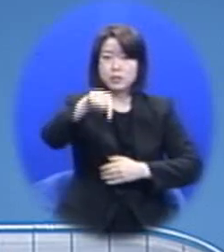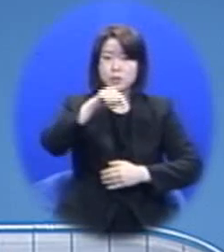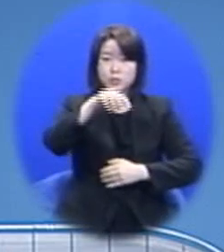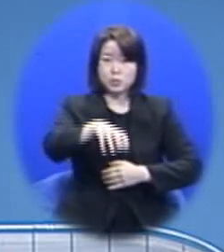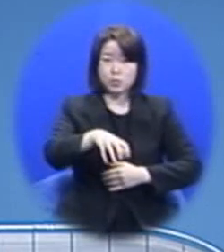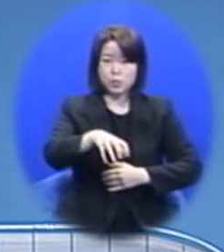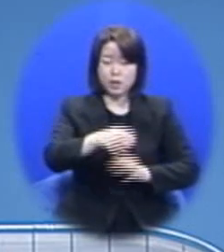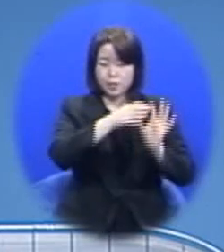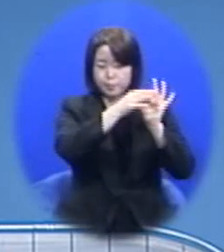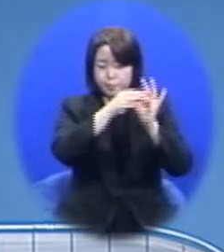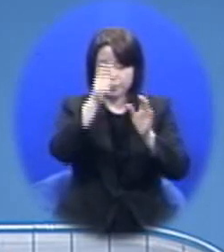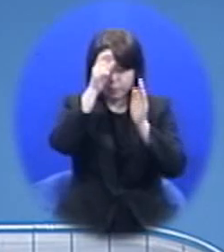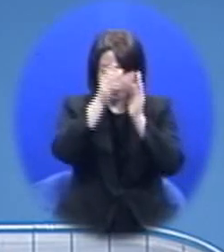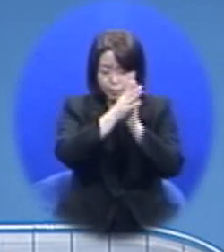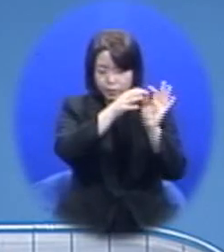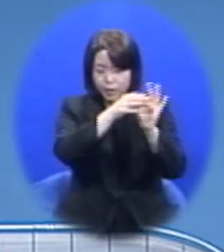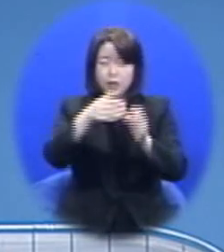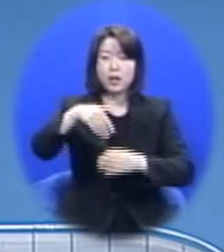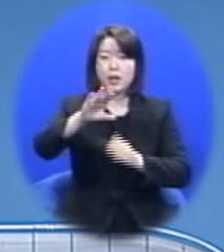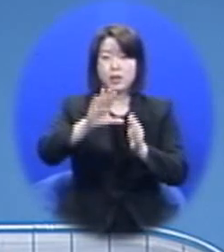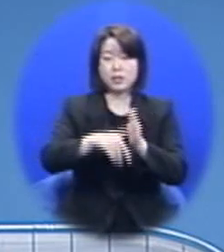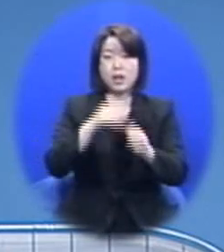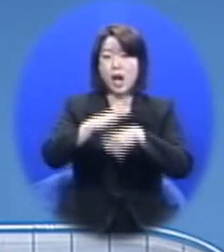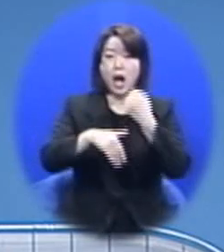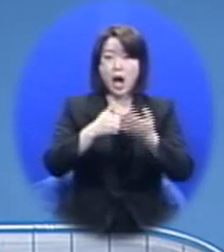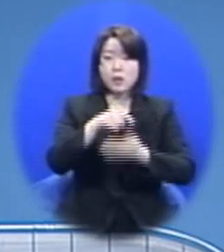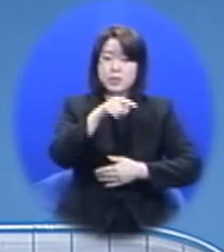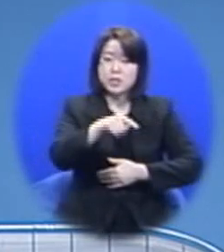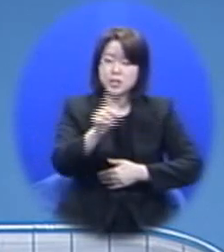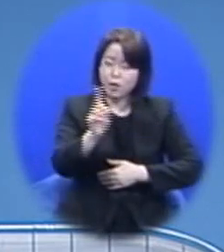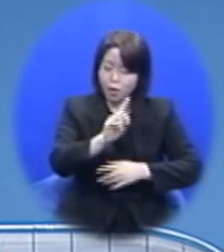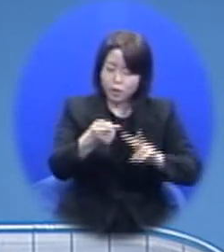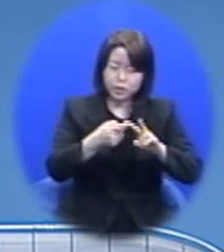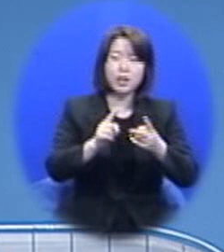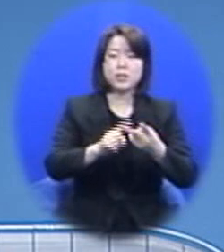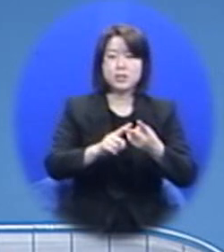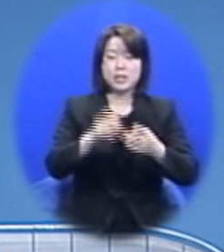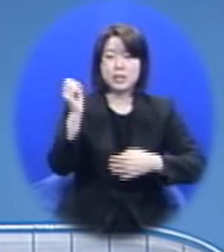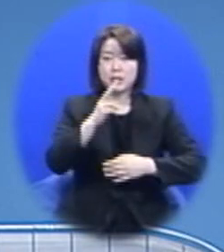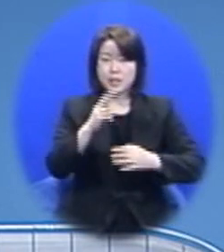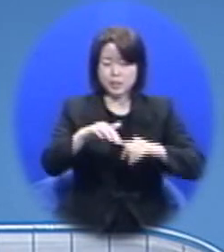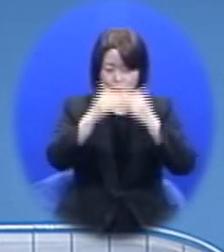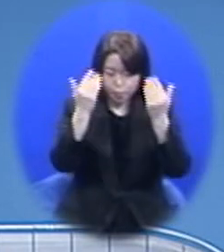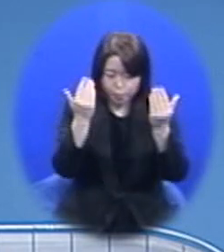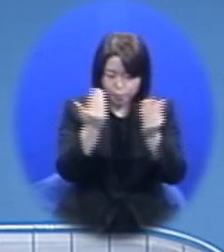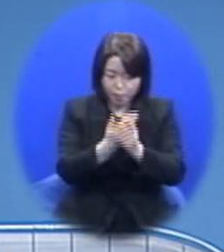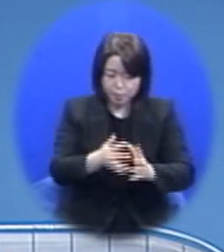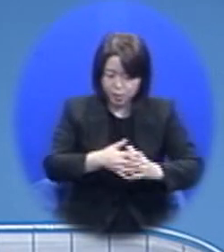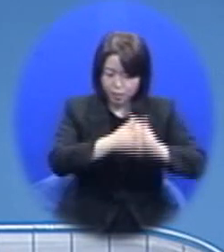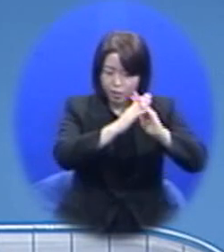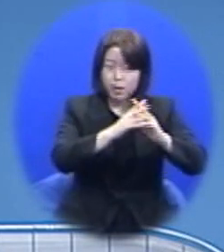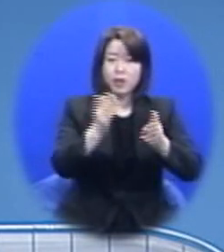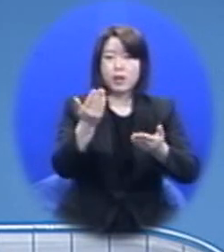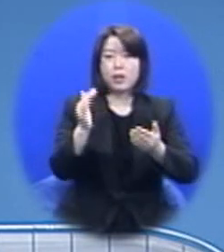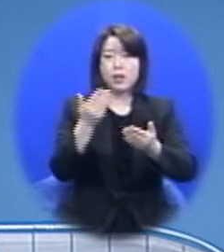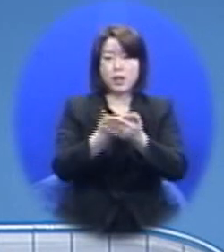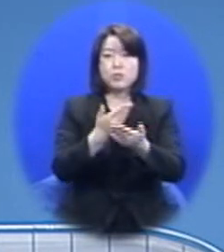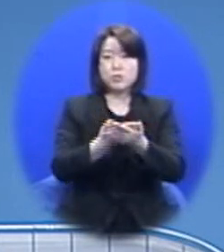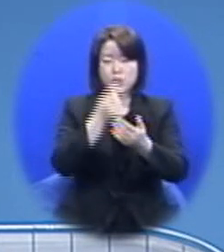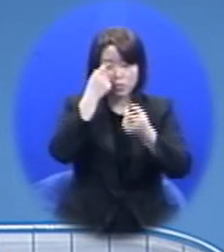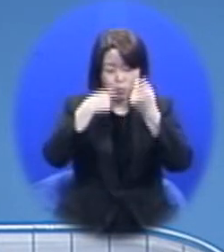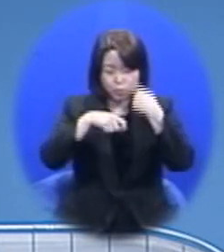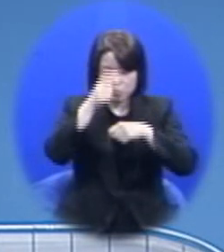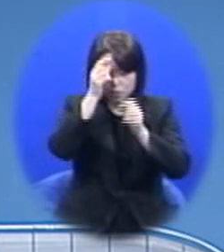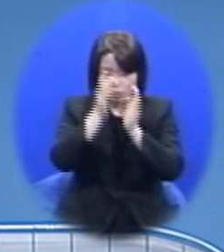연속 기도를 이어가면서 하나님 어떻든지 이 예배당 다시 완공되게 해주세요, 그렇게